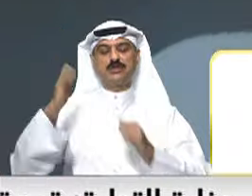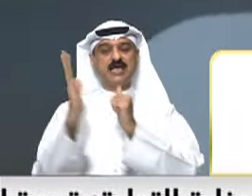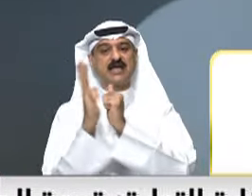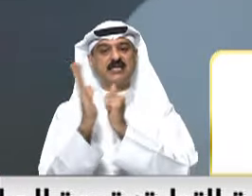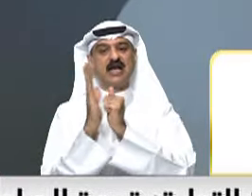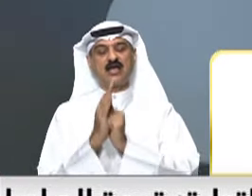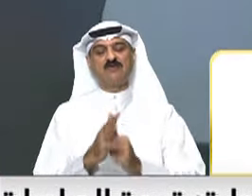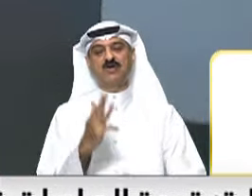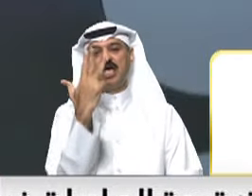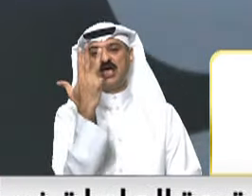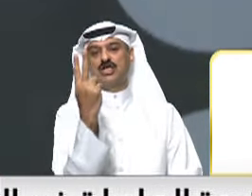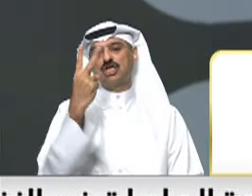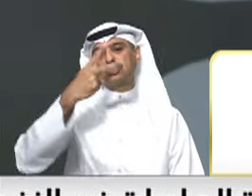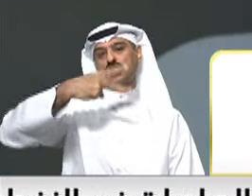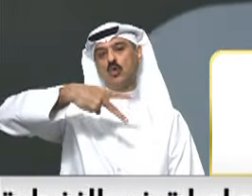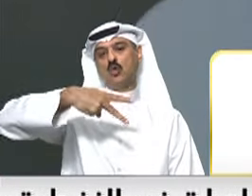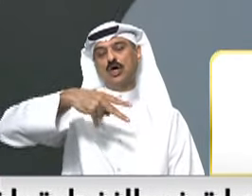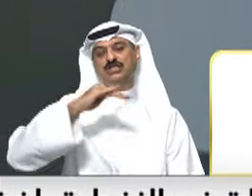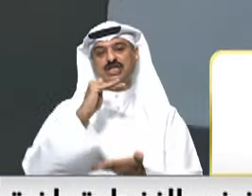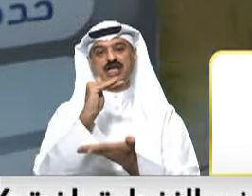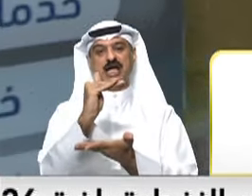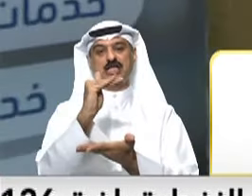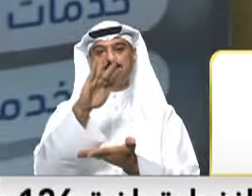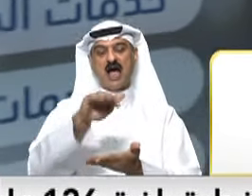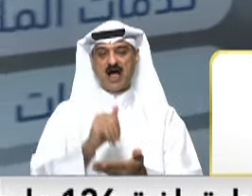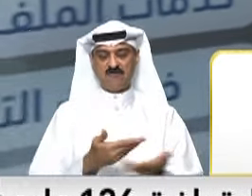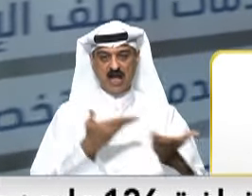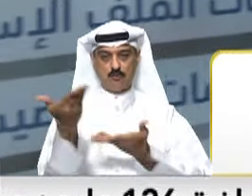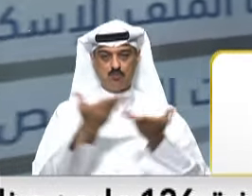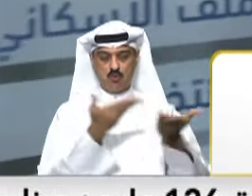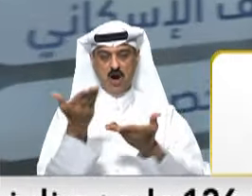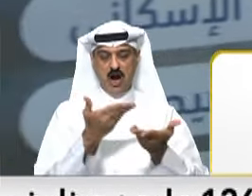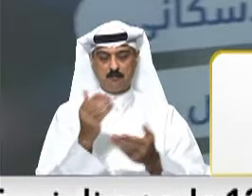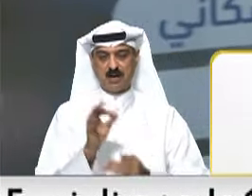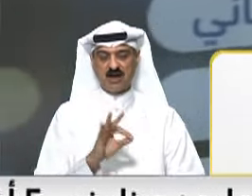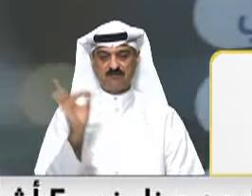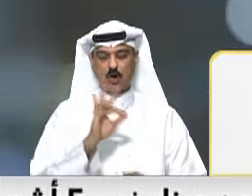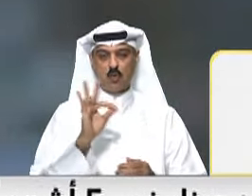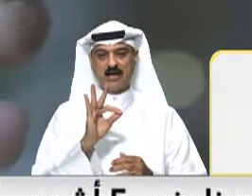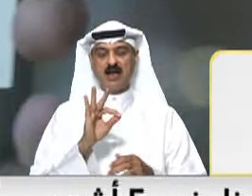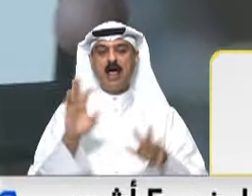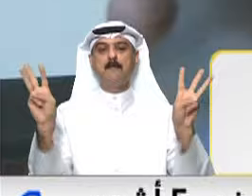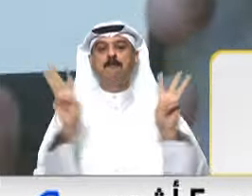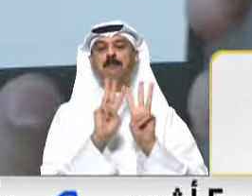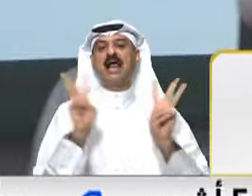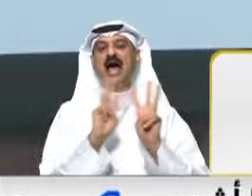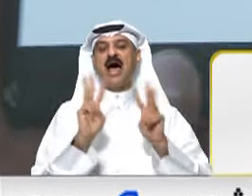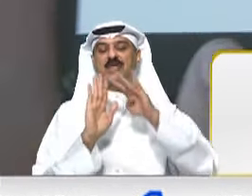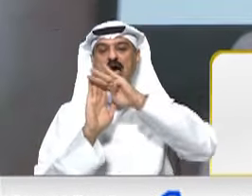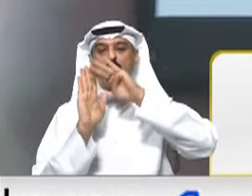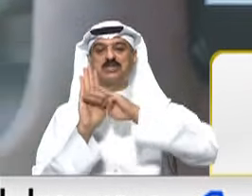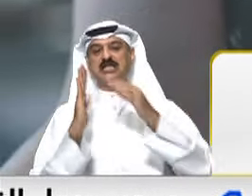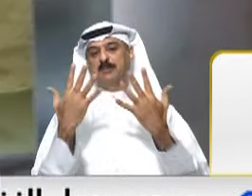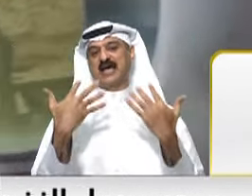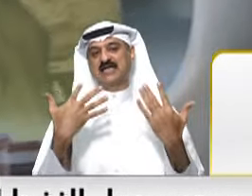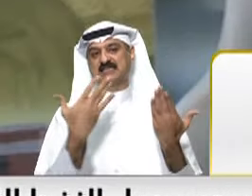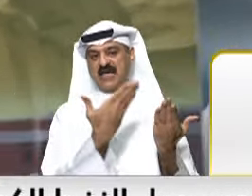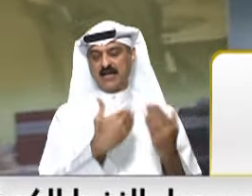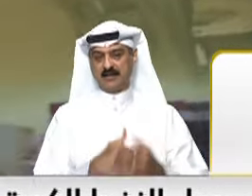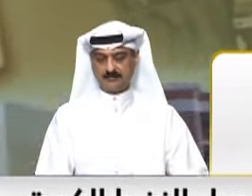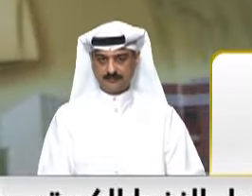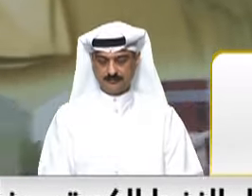إلى 29 خدمة عبر الموقع الإلكتروني للمؤسسة أو تطبيق سهل